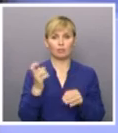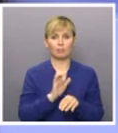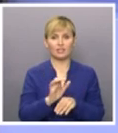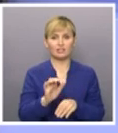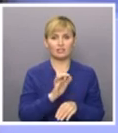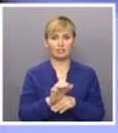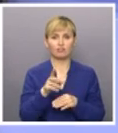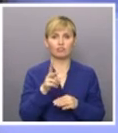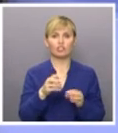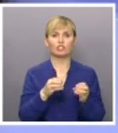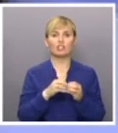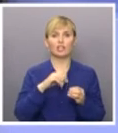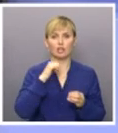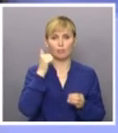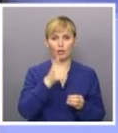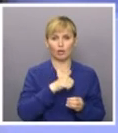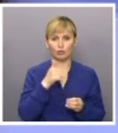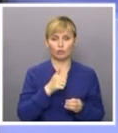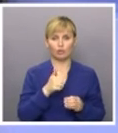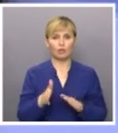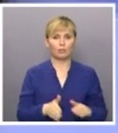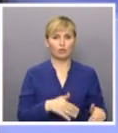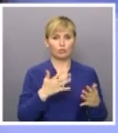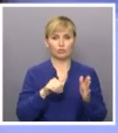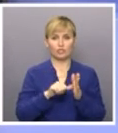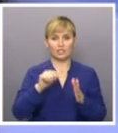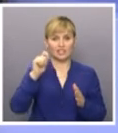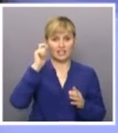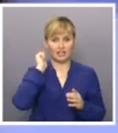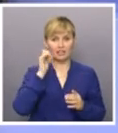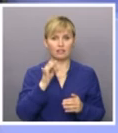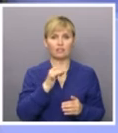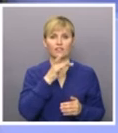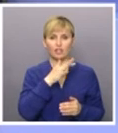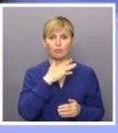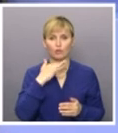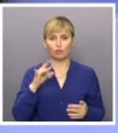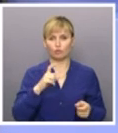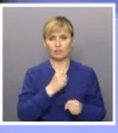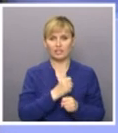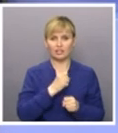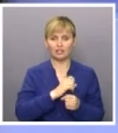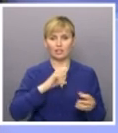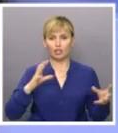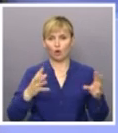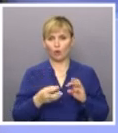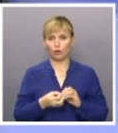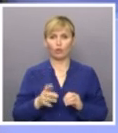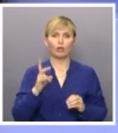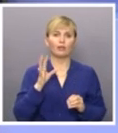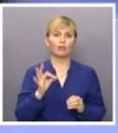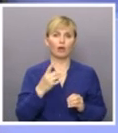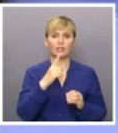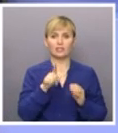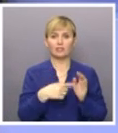только в 2010 году. С тех пор прошло 6 лет, и есть достаточно времени для того, чтобы подвести какие-то итоги. Но 1,8